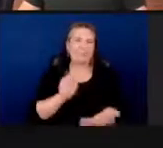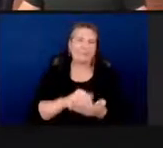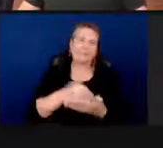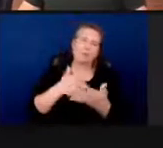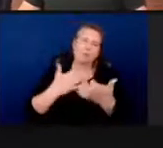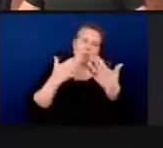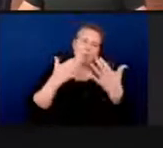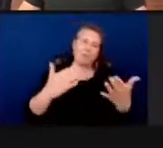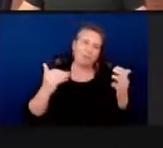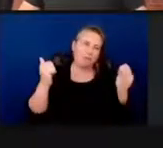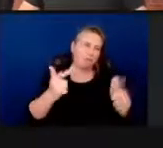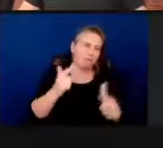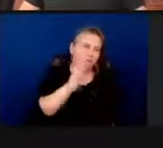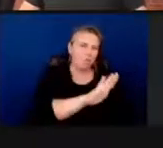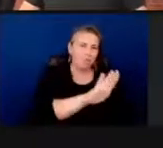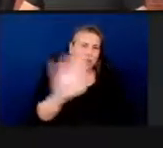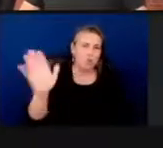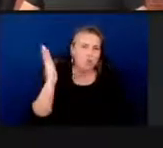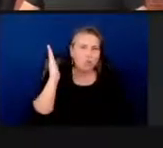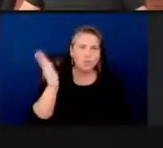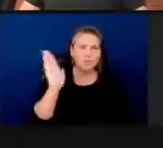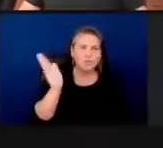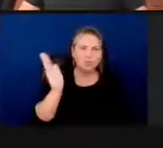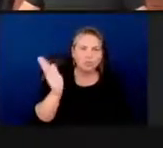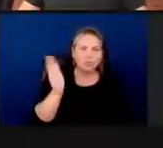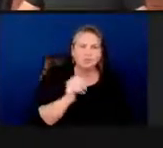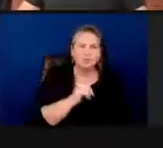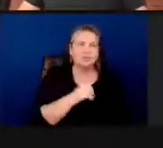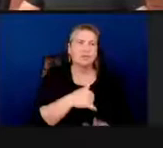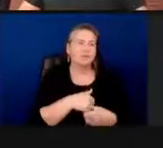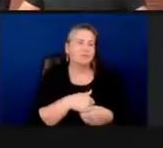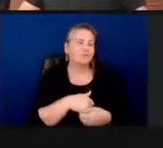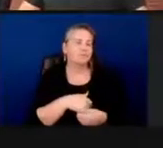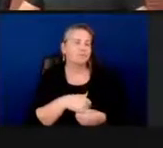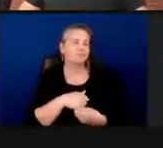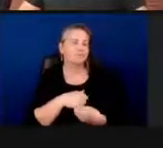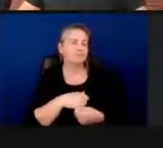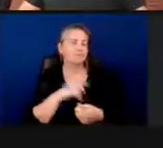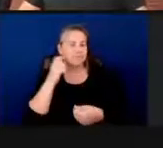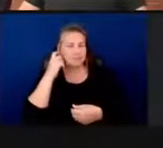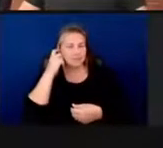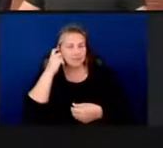kweli ningependa kuwashukuru wote kwa